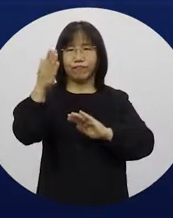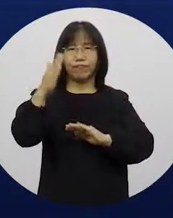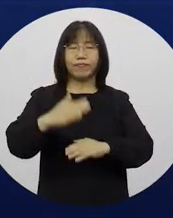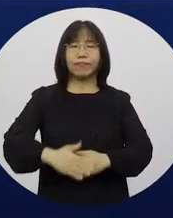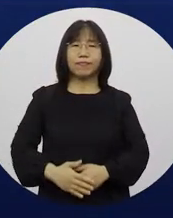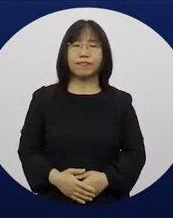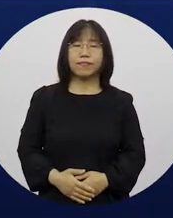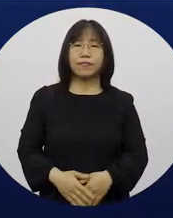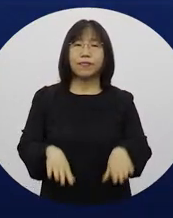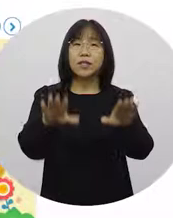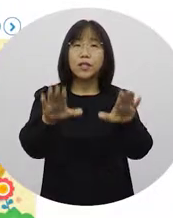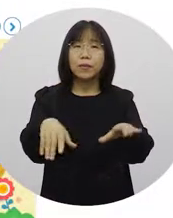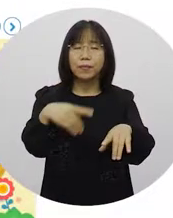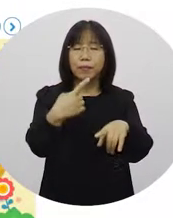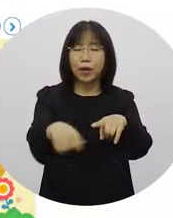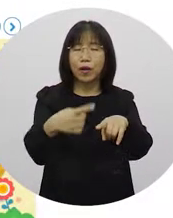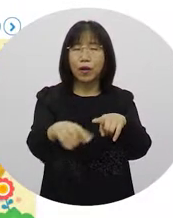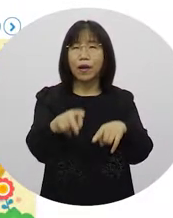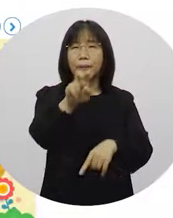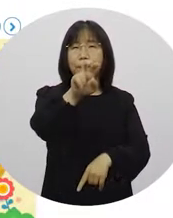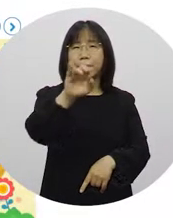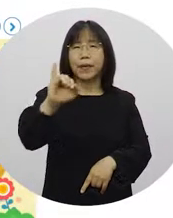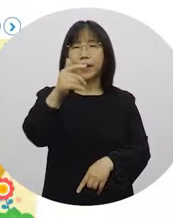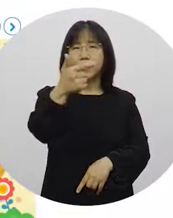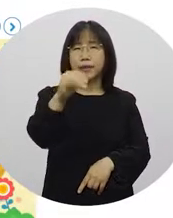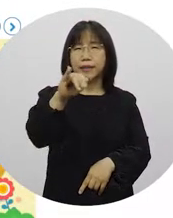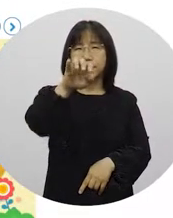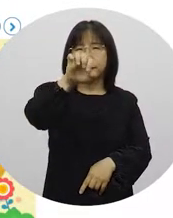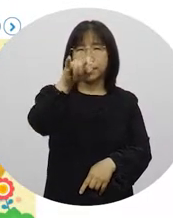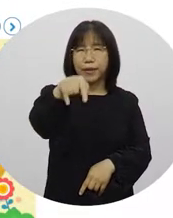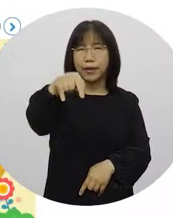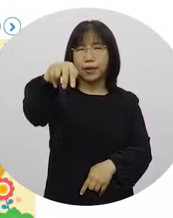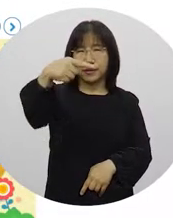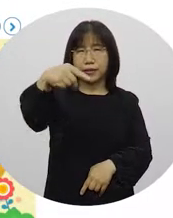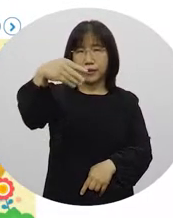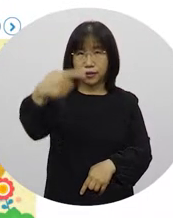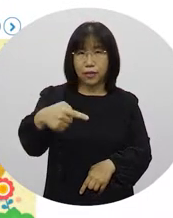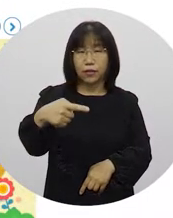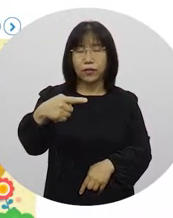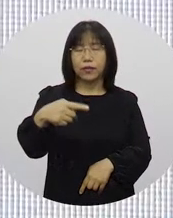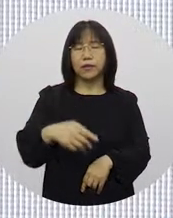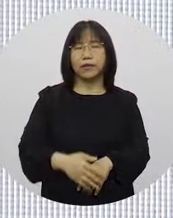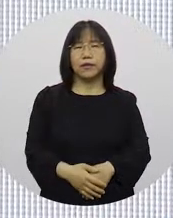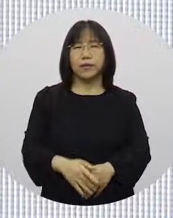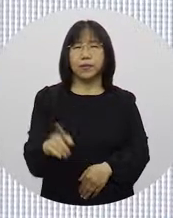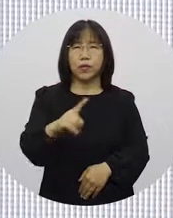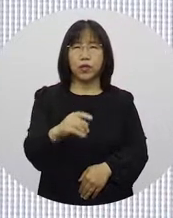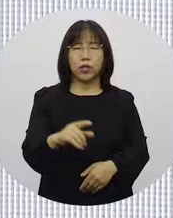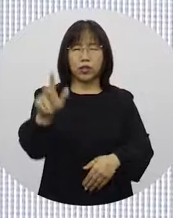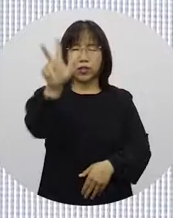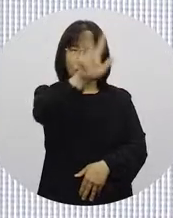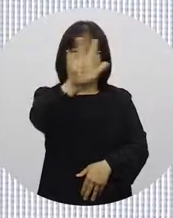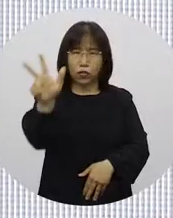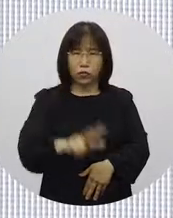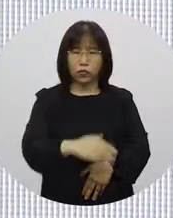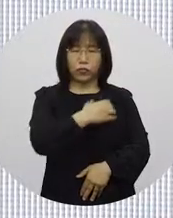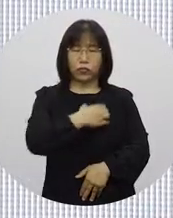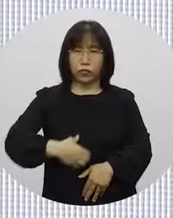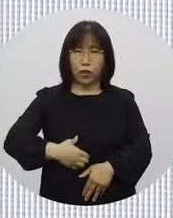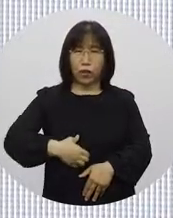됐습니다 이번 평가는 매니페스토 평가단이 전국 지자체 홈페이지에 게시된